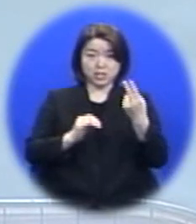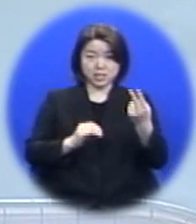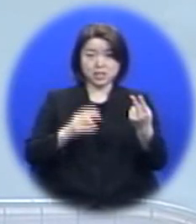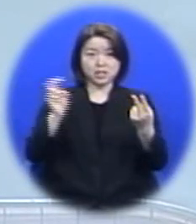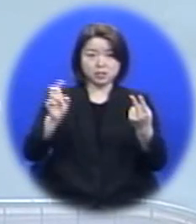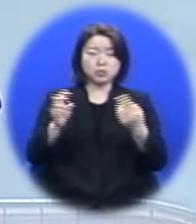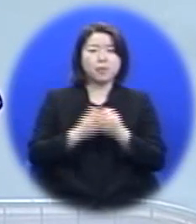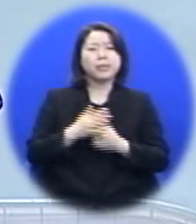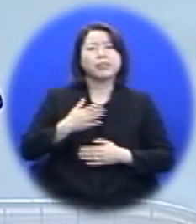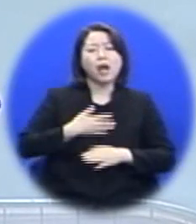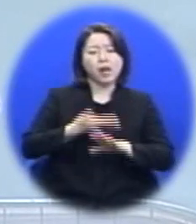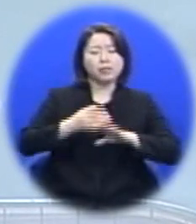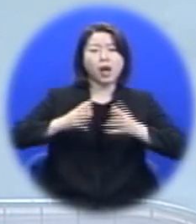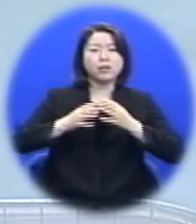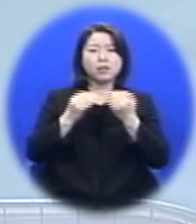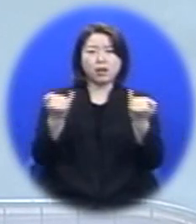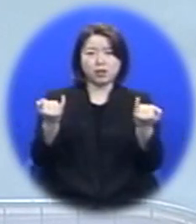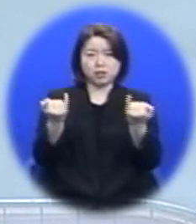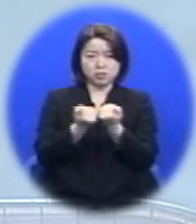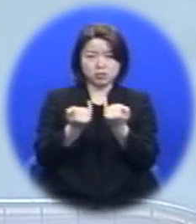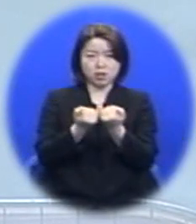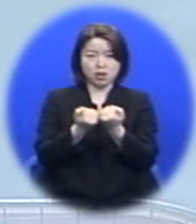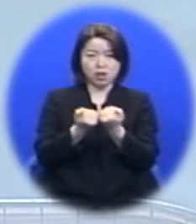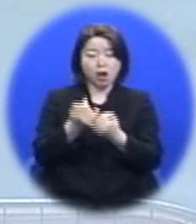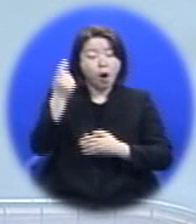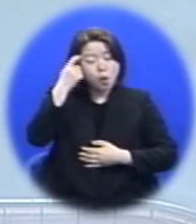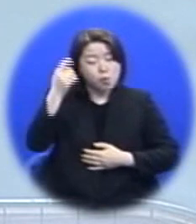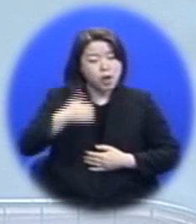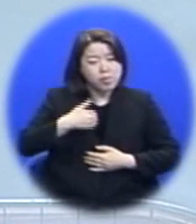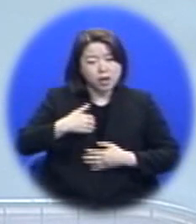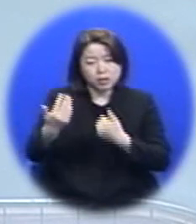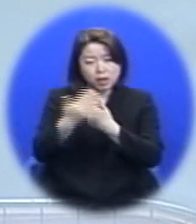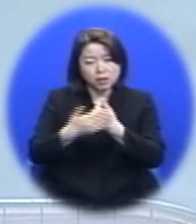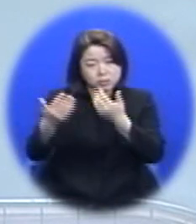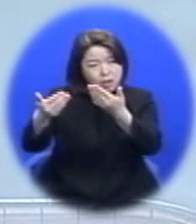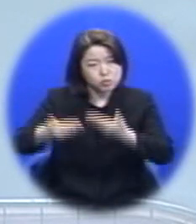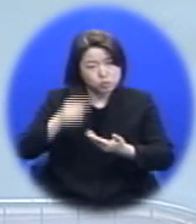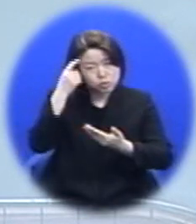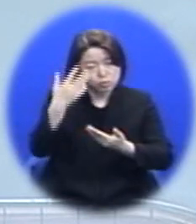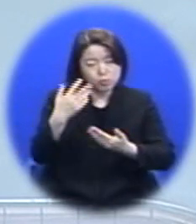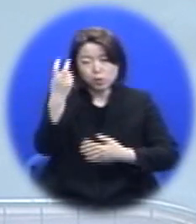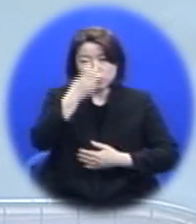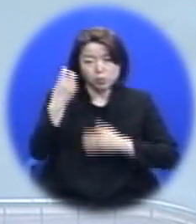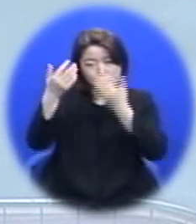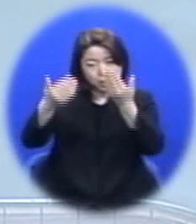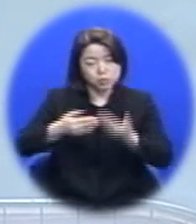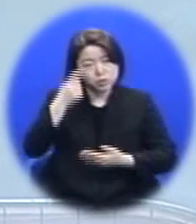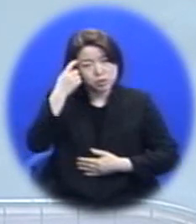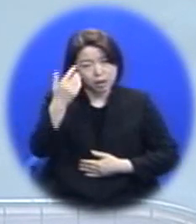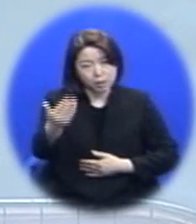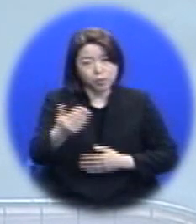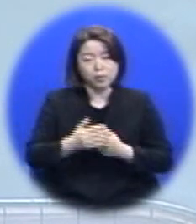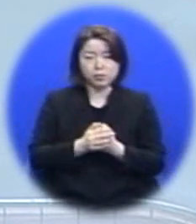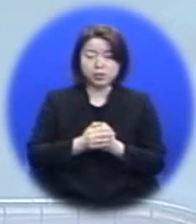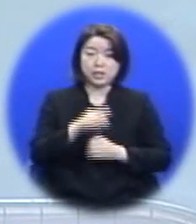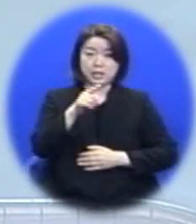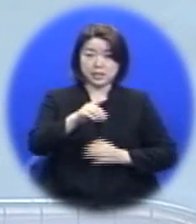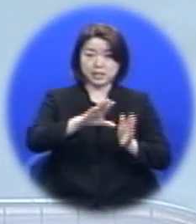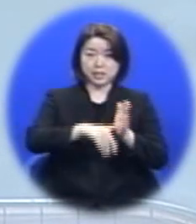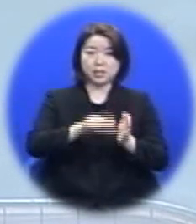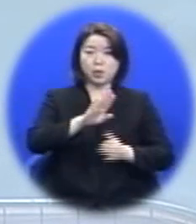이방 여인이거늘 당신이 어찌하여 내게 은혜를 베푸시며 나를 돌보시나이까? 그때 보아스가